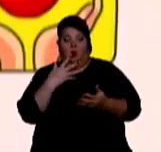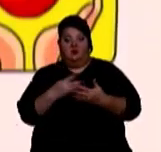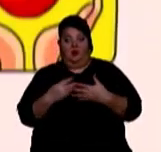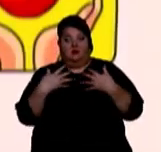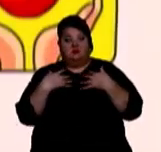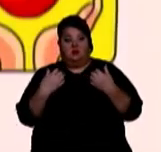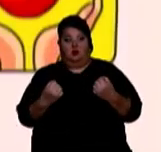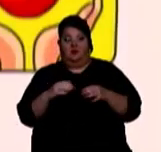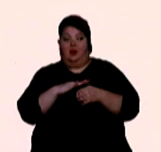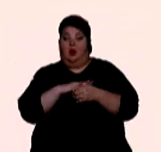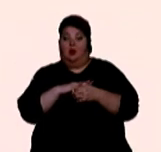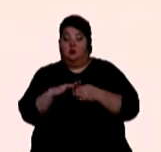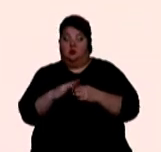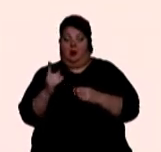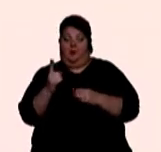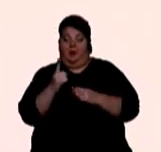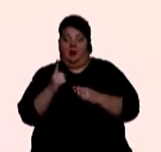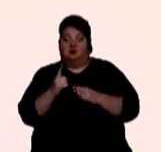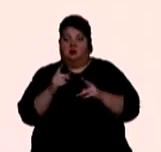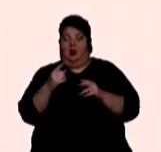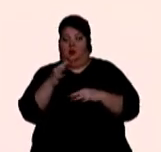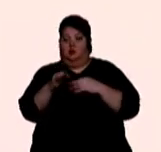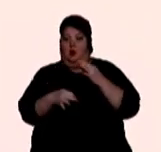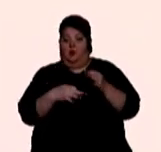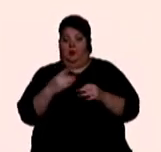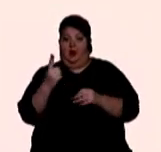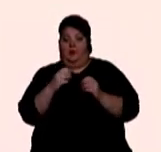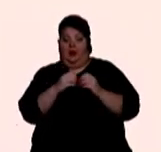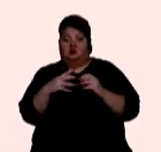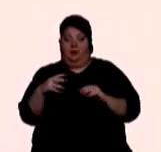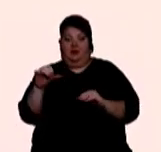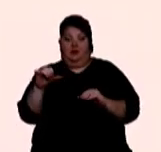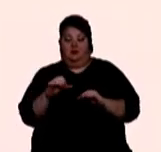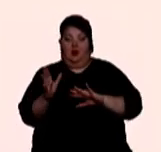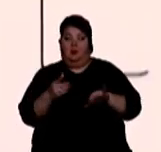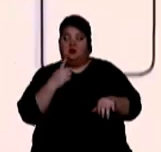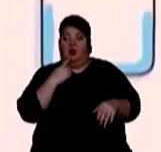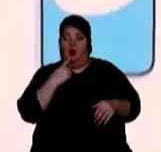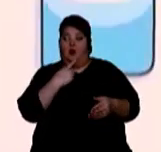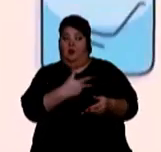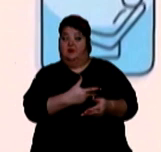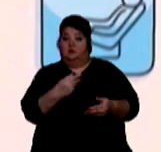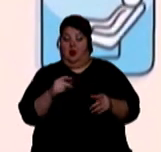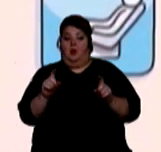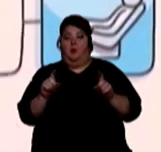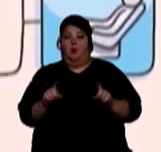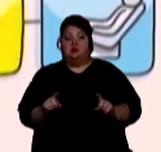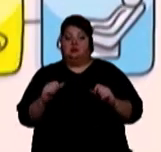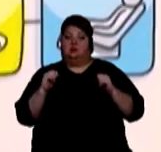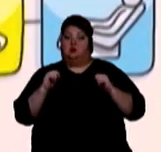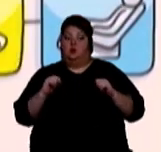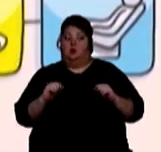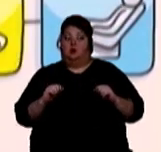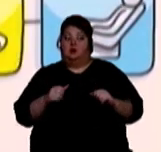здоров'я. Дотримуйтеся правила першої доби донора. Перші 15 хвилин після кроводачі. Посидьте спокійно.